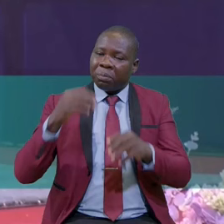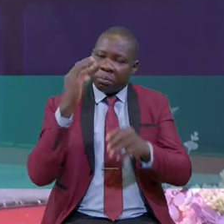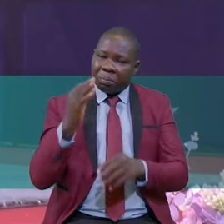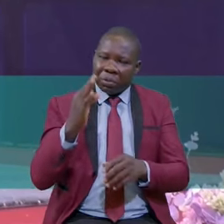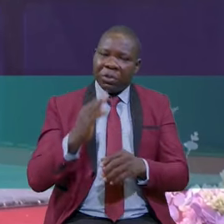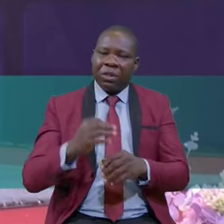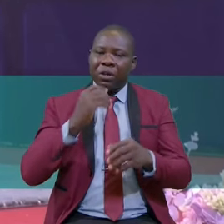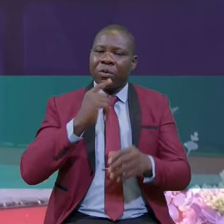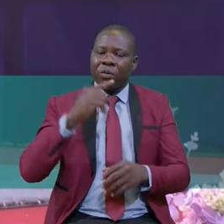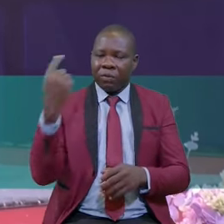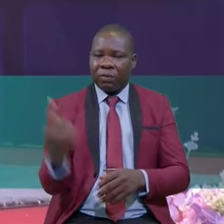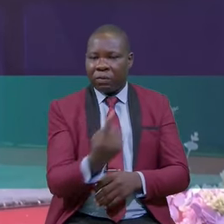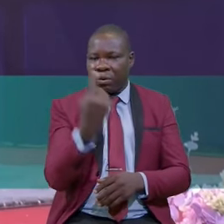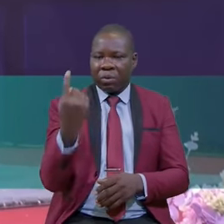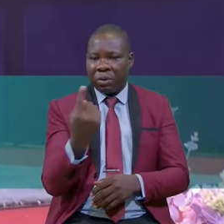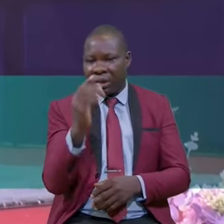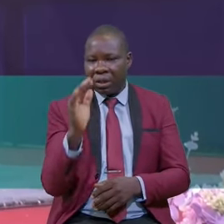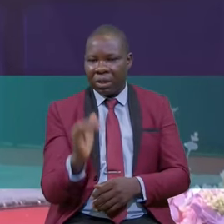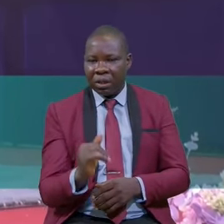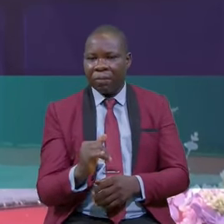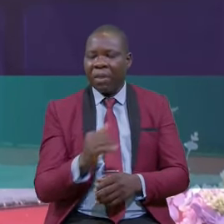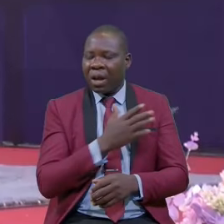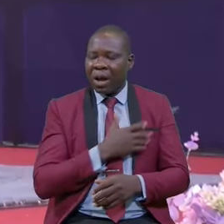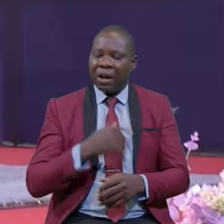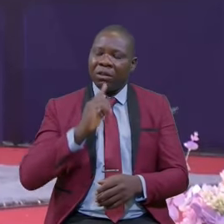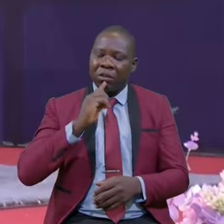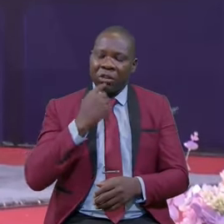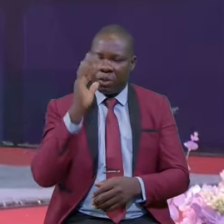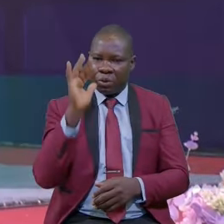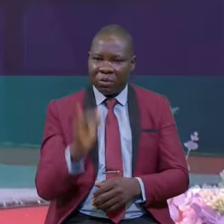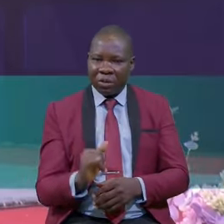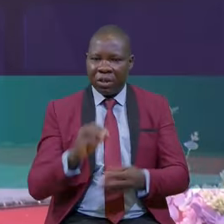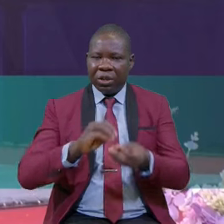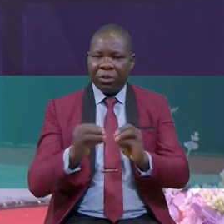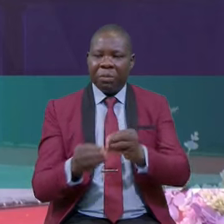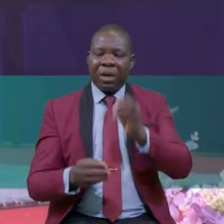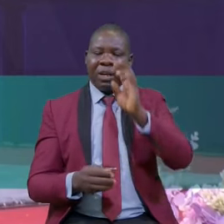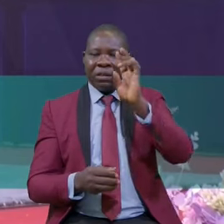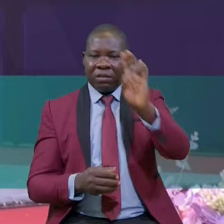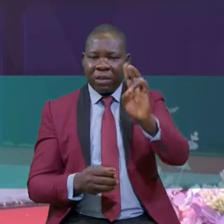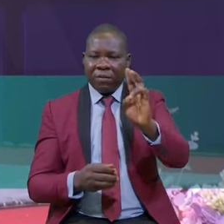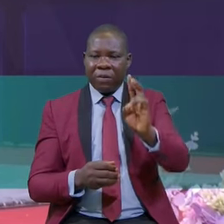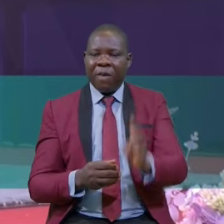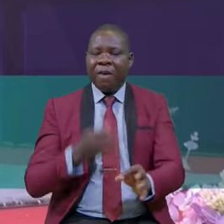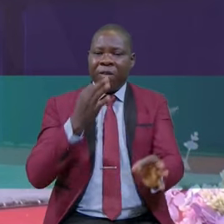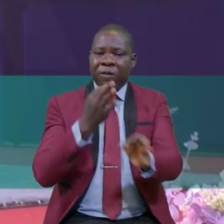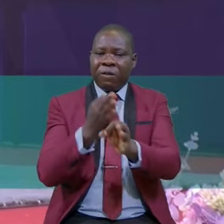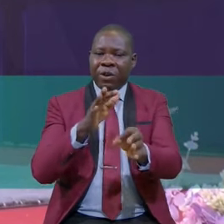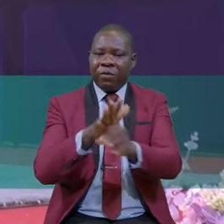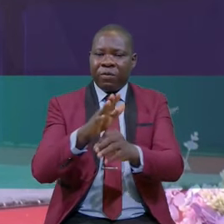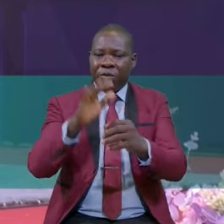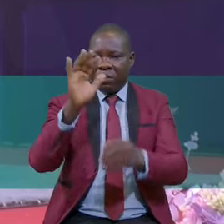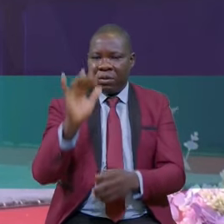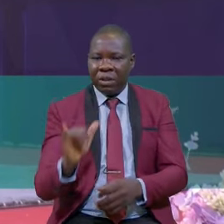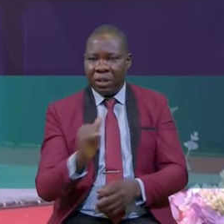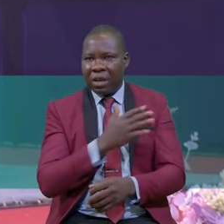ferveur. Et septièmement, nous devons prêcher fidèlement et de façon intrépide. Si nous avons peur,